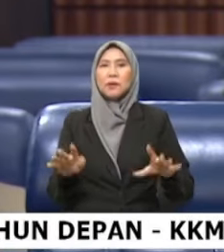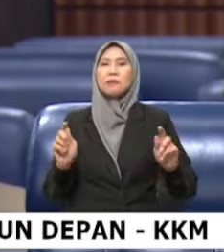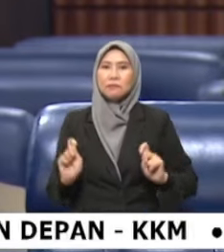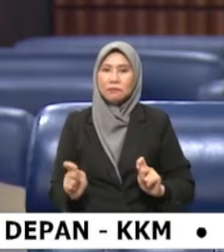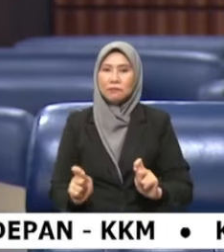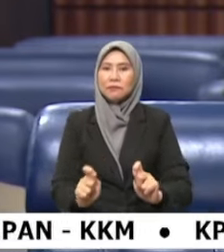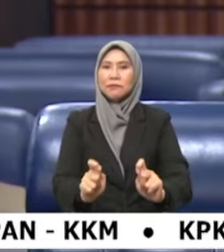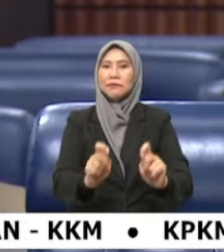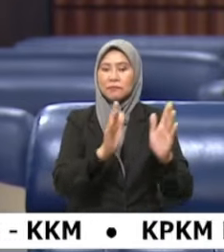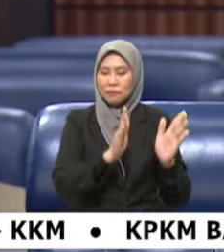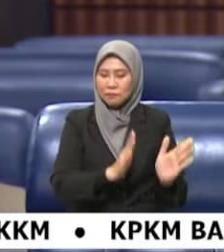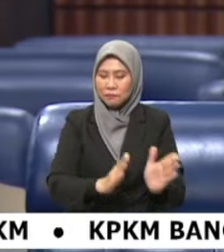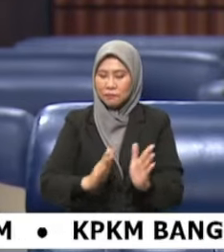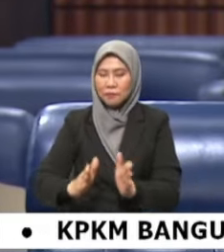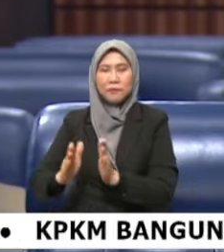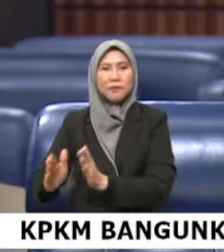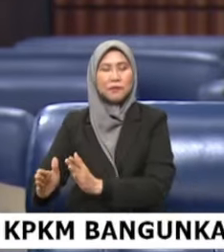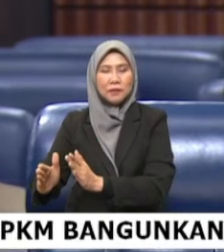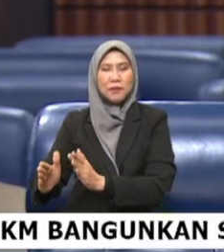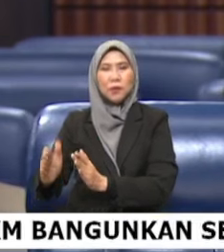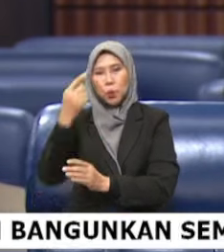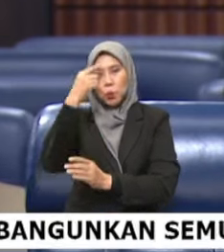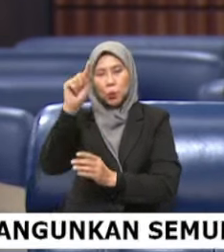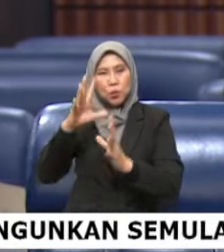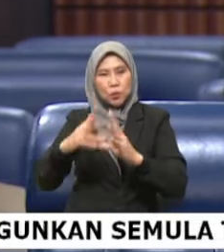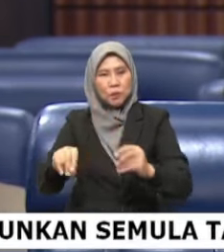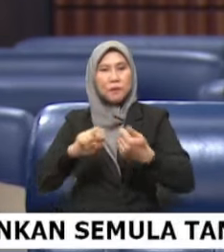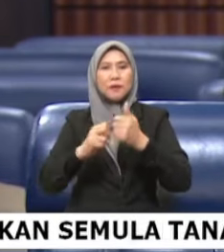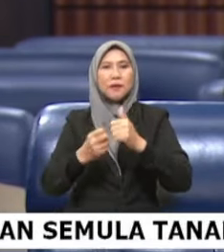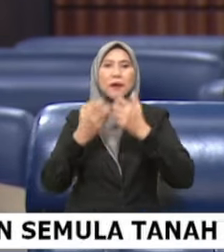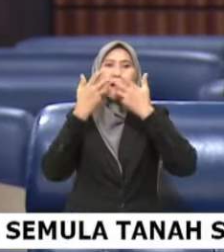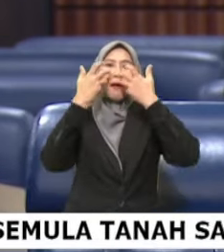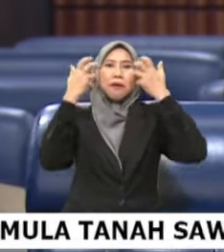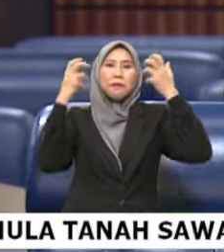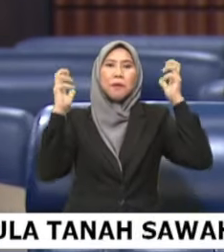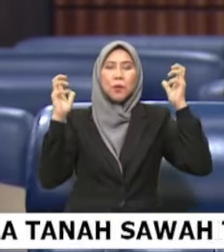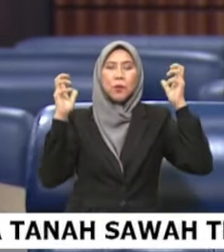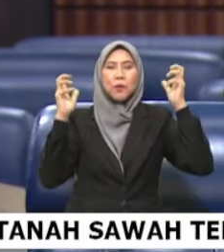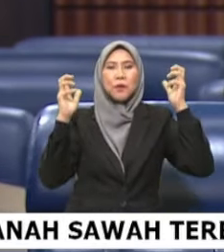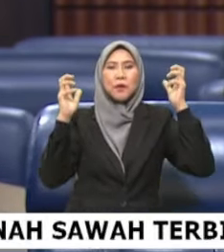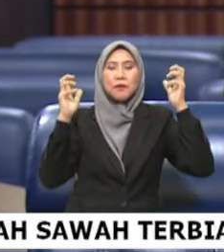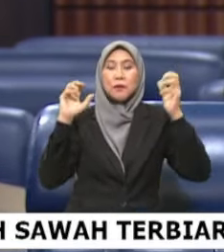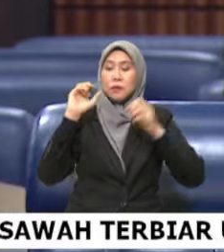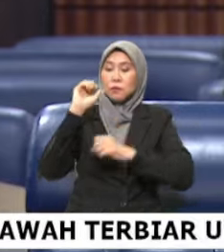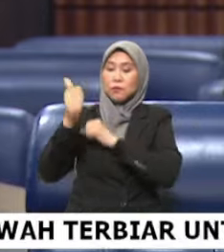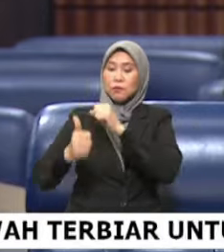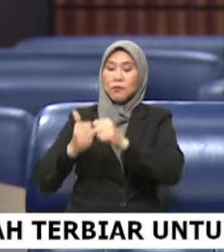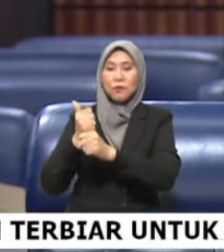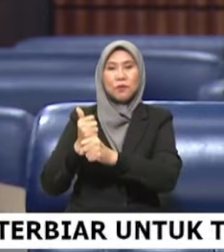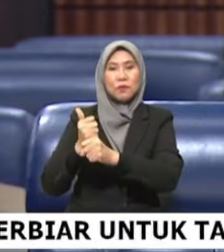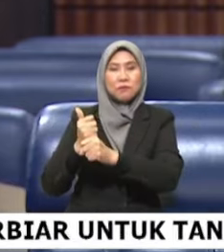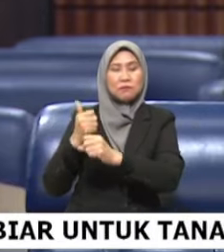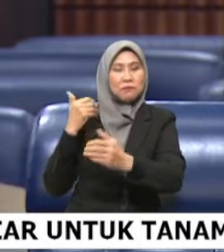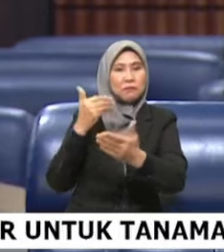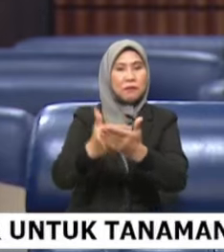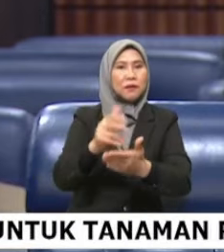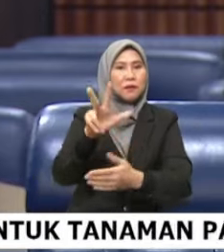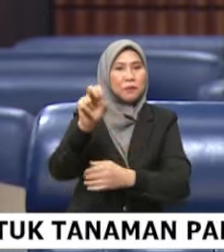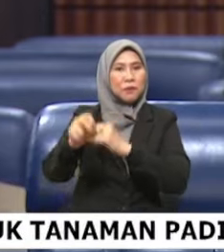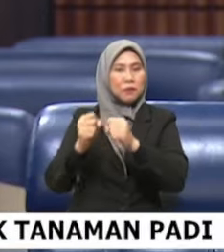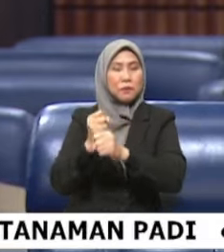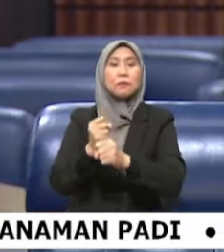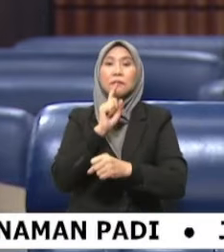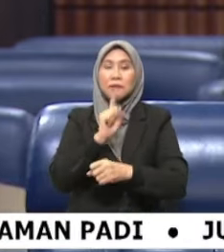tindakan-tindakan strategik bagi konservasi harimau Malaya selama 10 tahun sehingga 2030. Menerusi